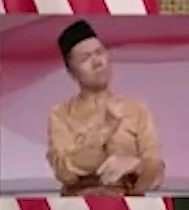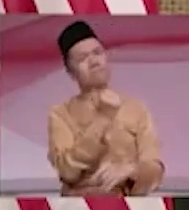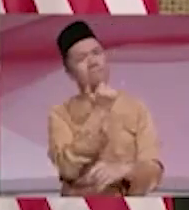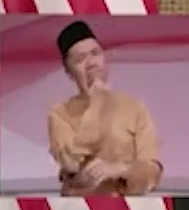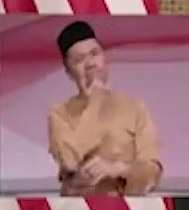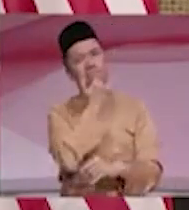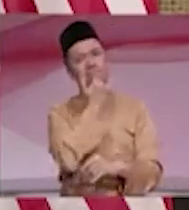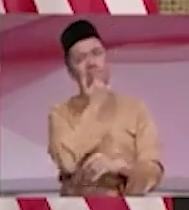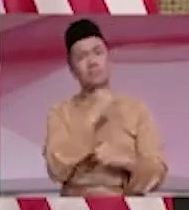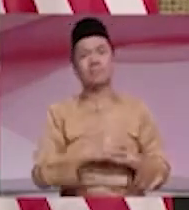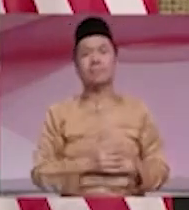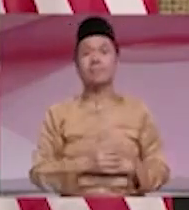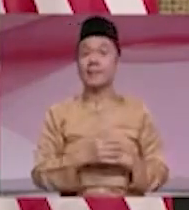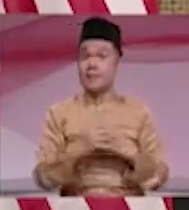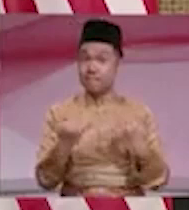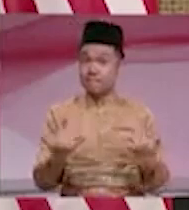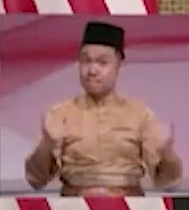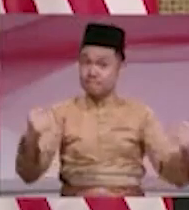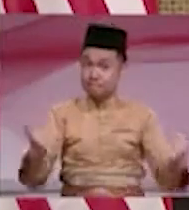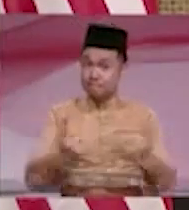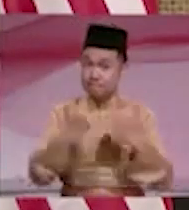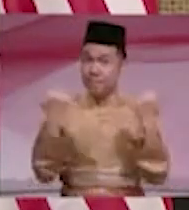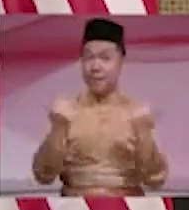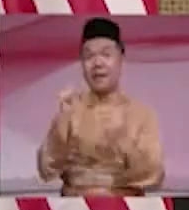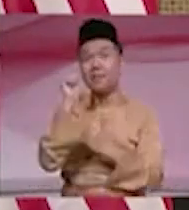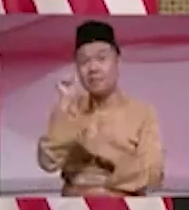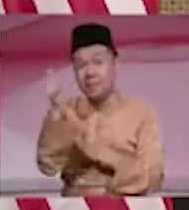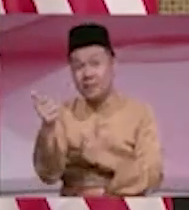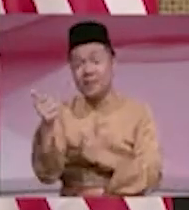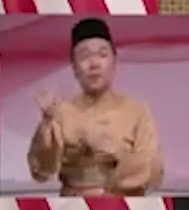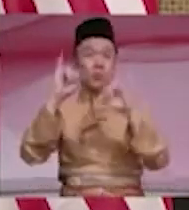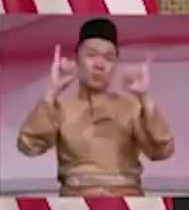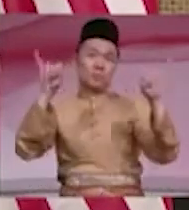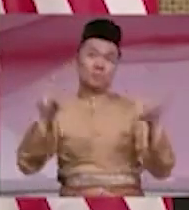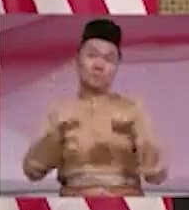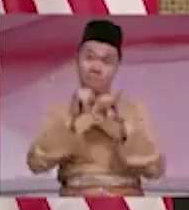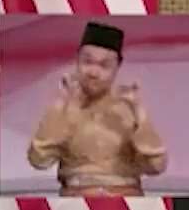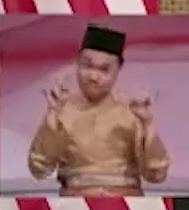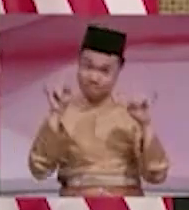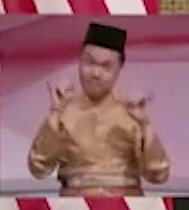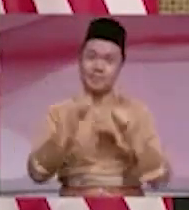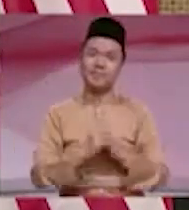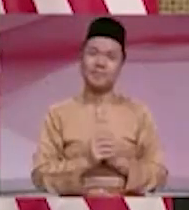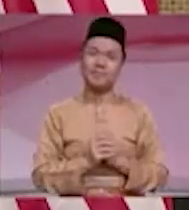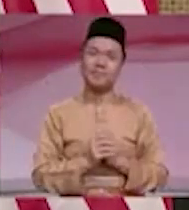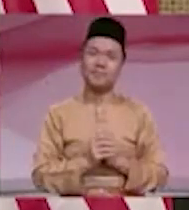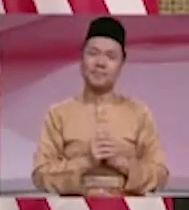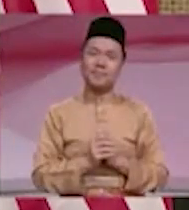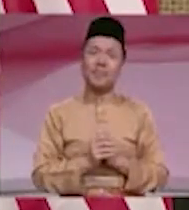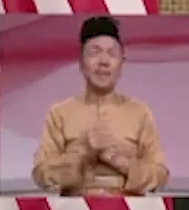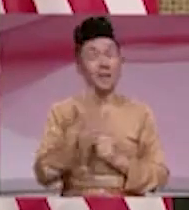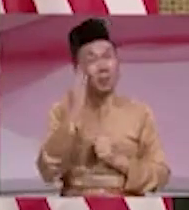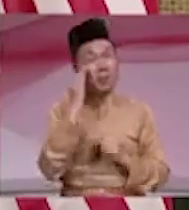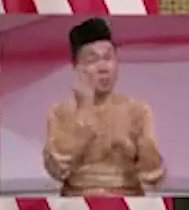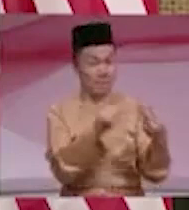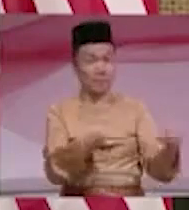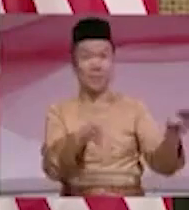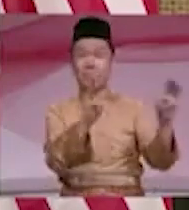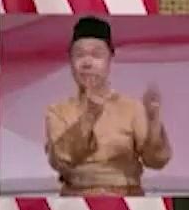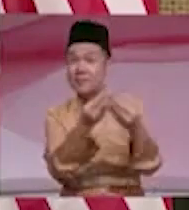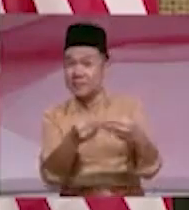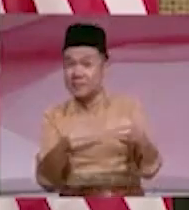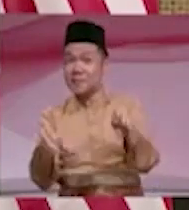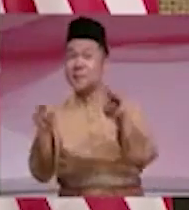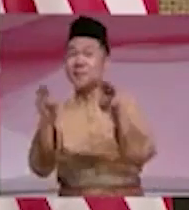Hari Raya Iduladha esok jatuh pada hari jumaat Hai saya pasti masjid di pekan-pekan